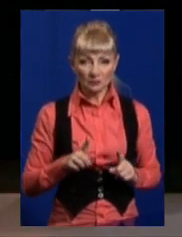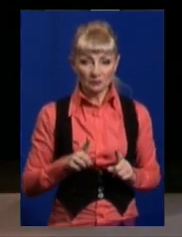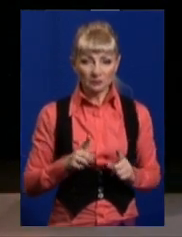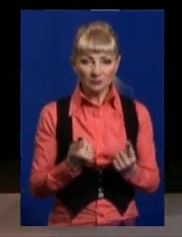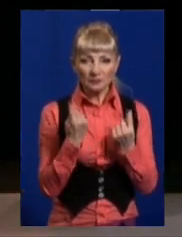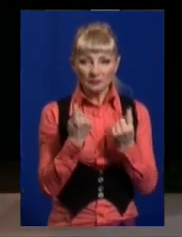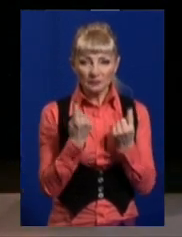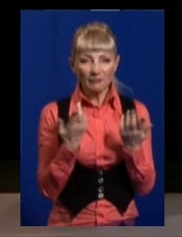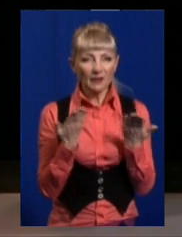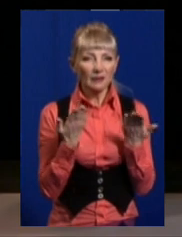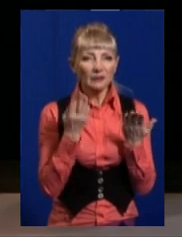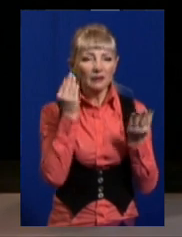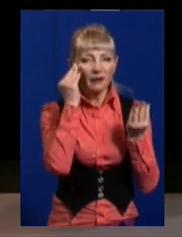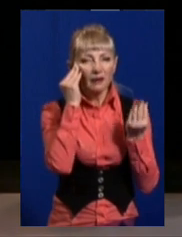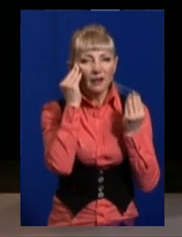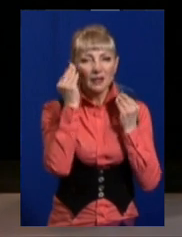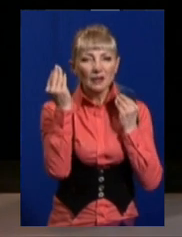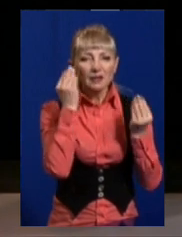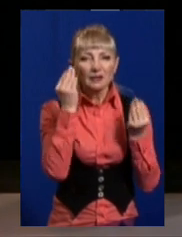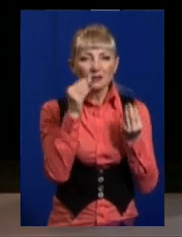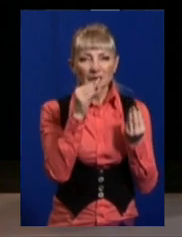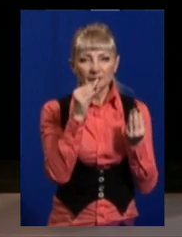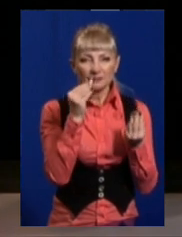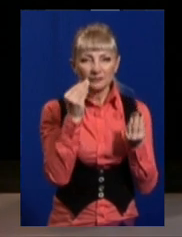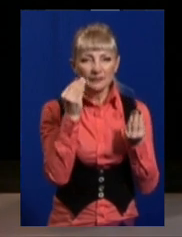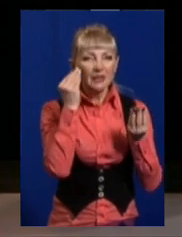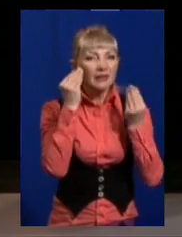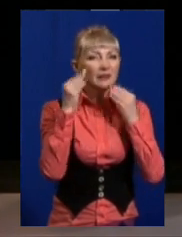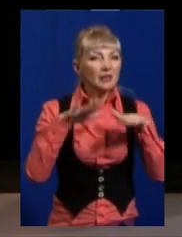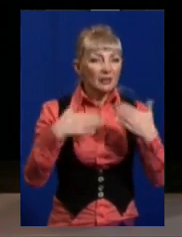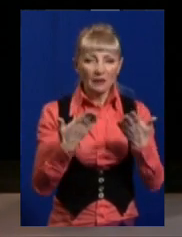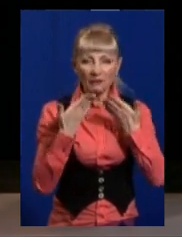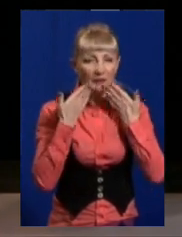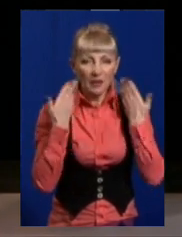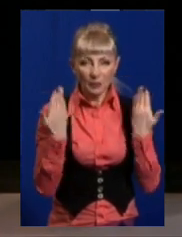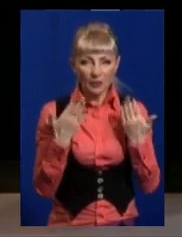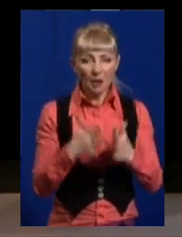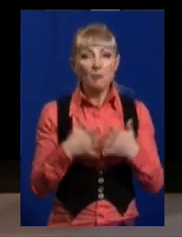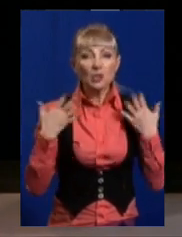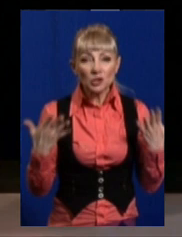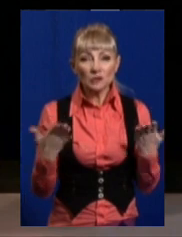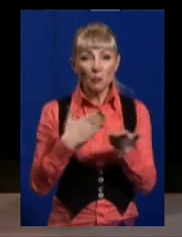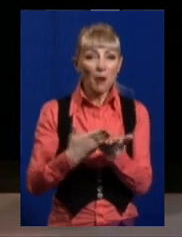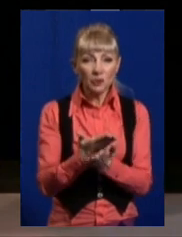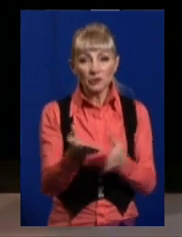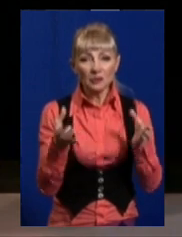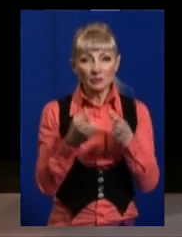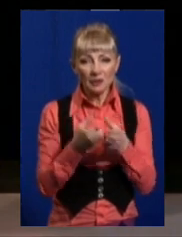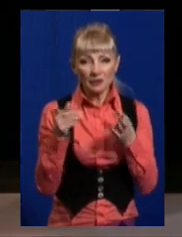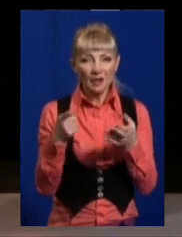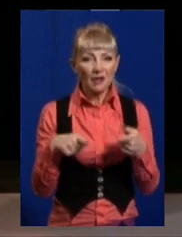значних ідеологічних цікавинок там не було. Фактично, більшість партій йшли з дуже